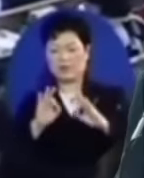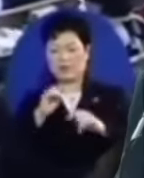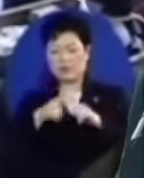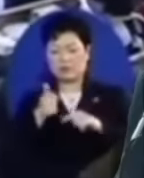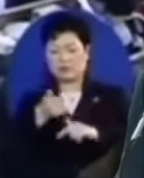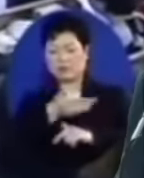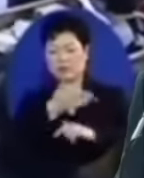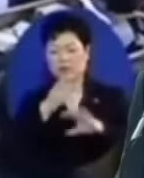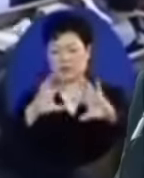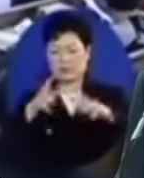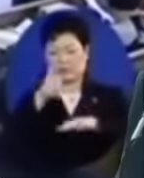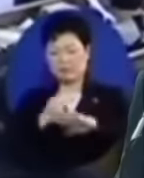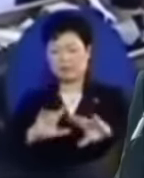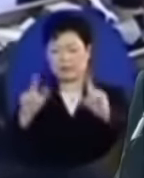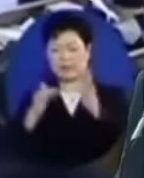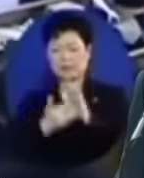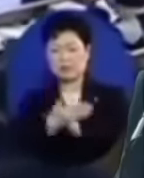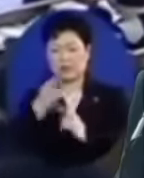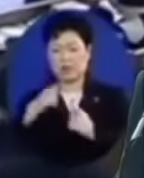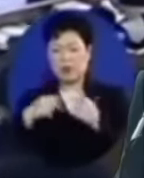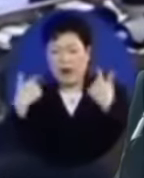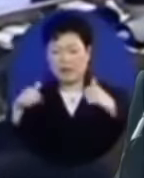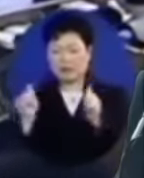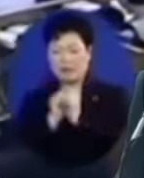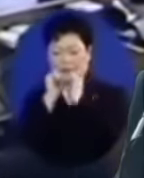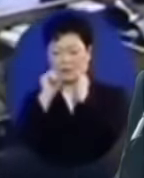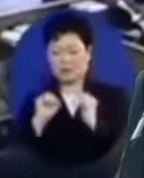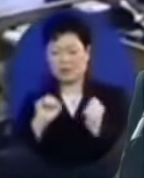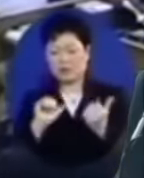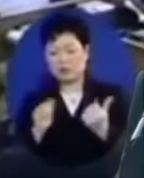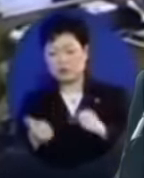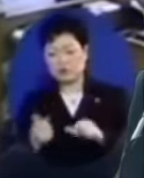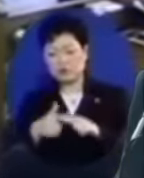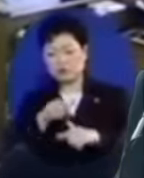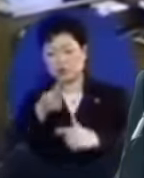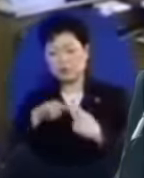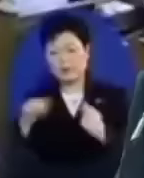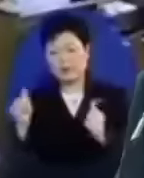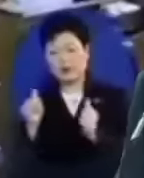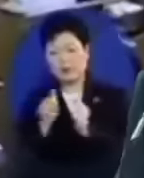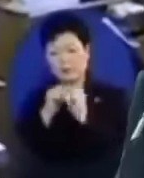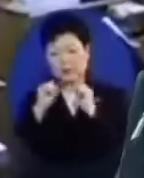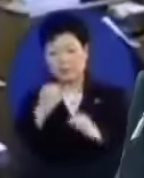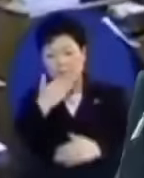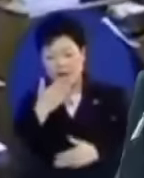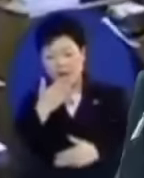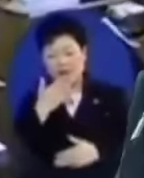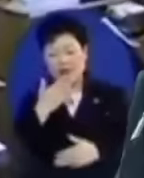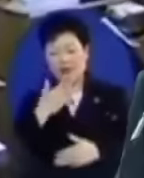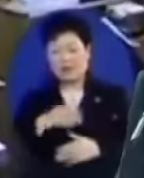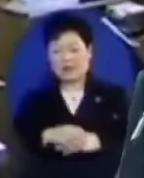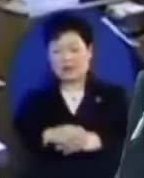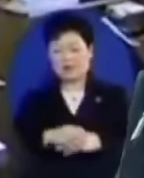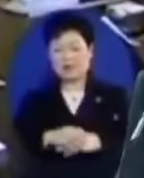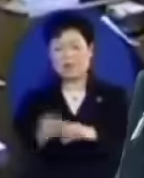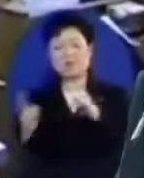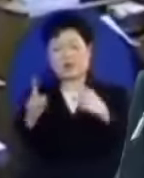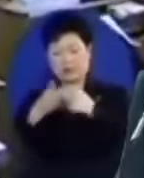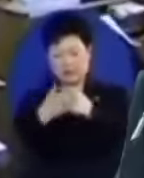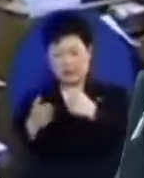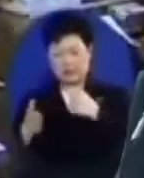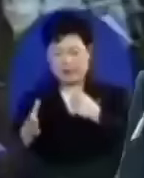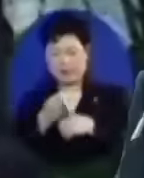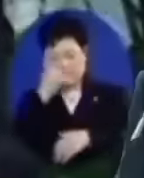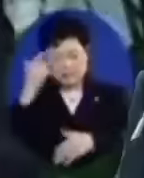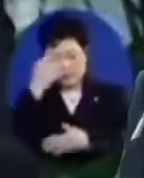너희와 항상 함께 있으리라 하시니라. 죽은 예수가 어떻게 우리와 같이 하십니까? 부활하셨기 때문에 성령으로 우리 속에 와서